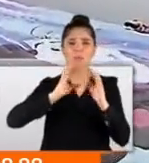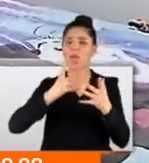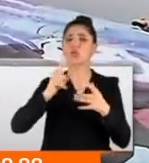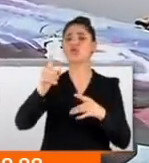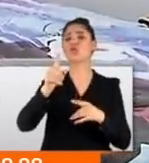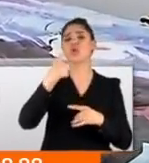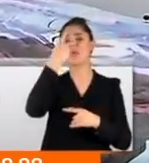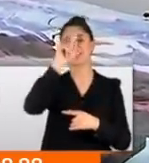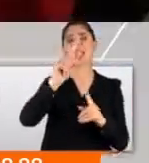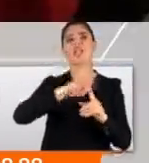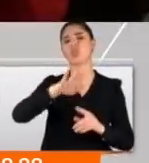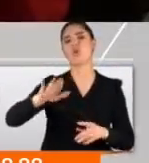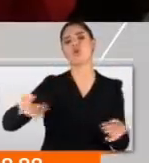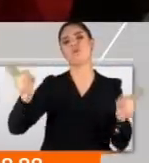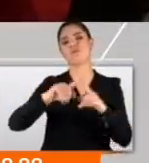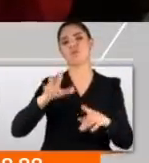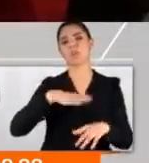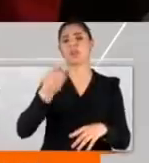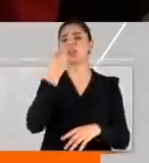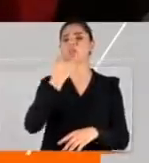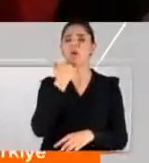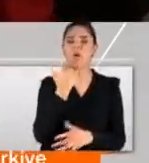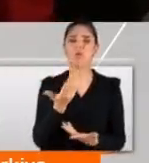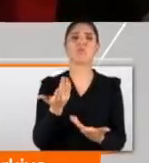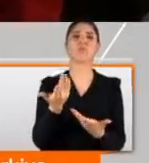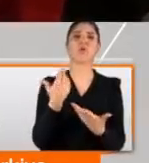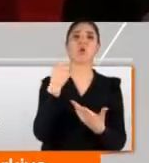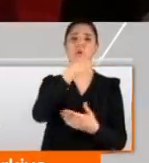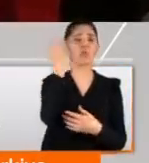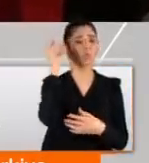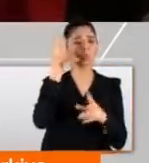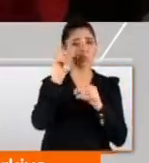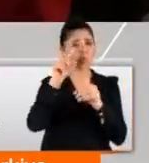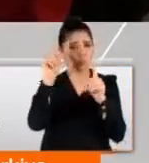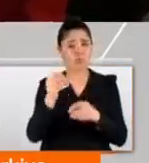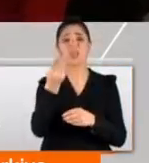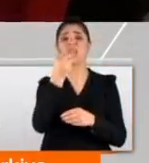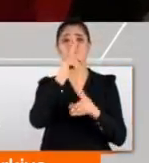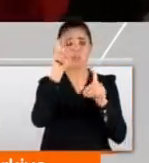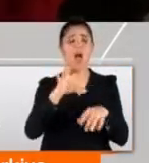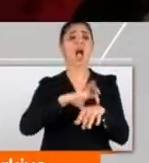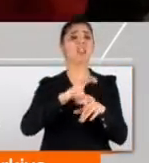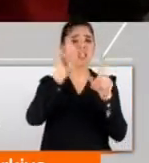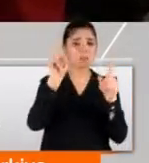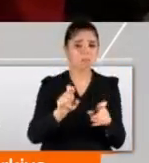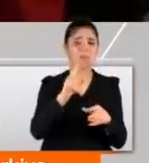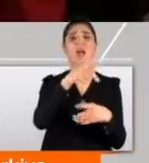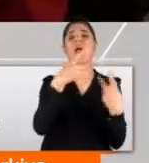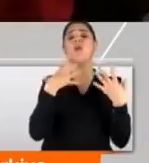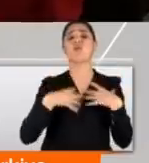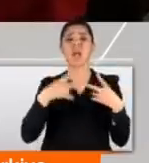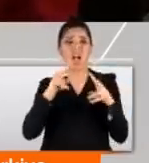da torunlarına kavuşmak. Yemiyorum, içmiyorum. Onlar yiyor mu, içiyor mu? Onlar uyuyor mu? Onlar hasta mı? Onların üstü açık